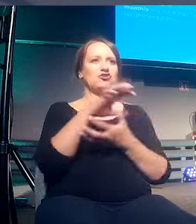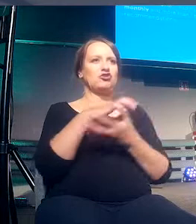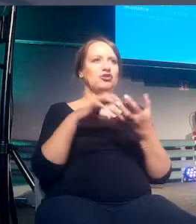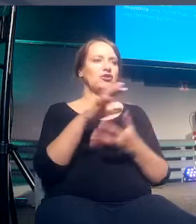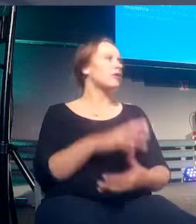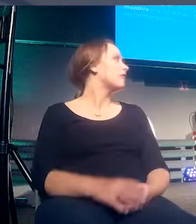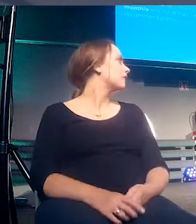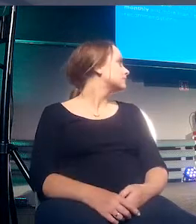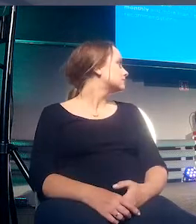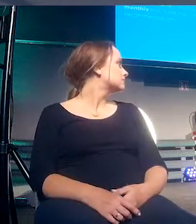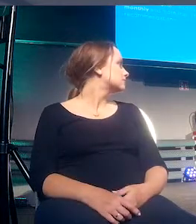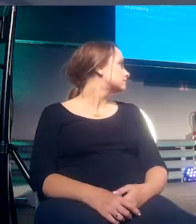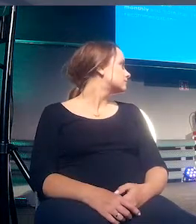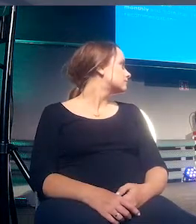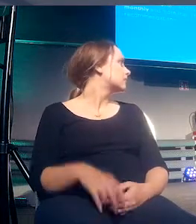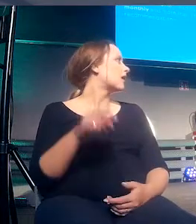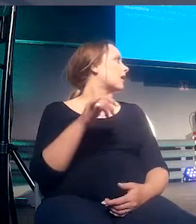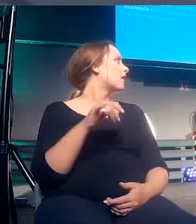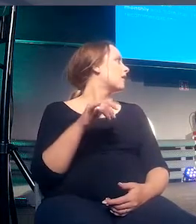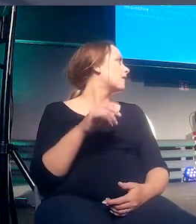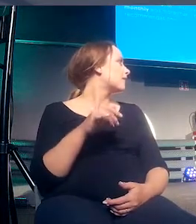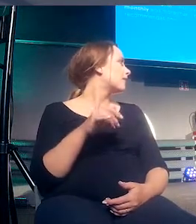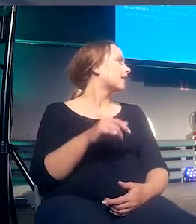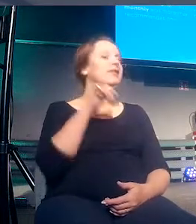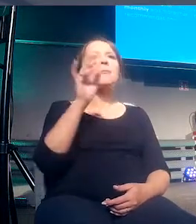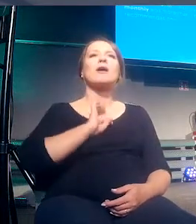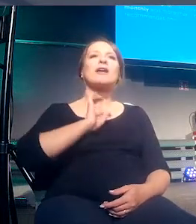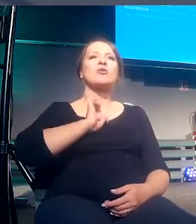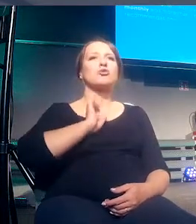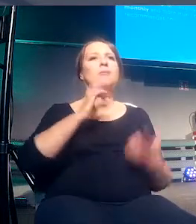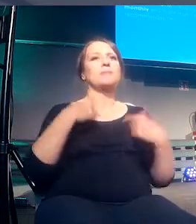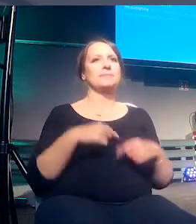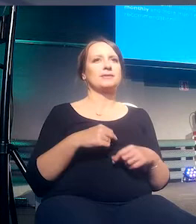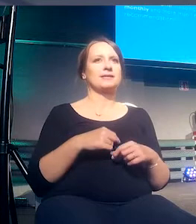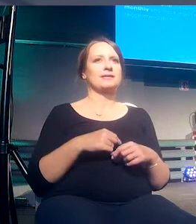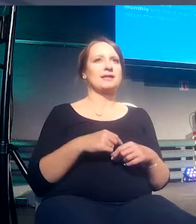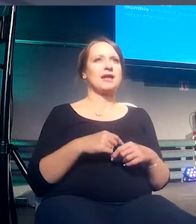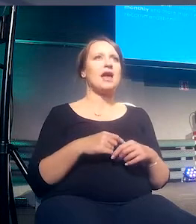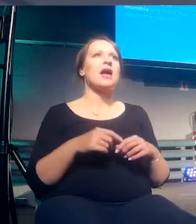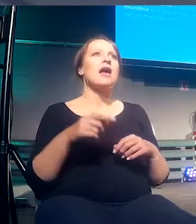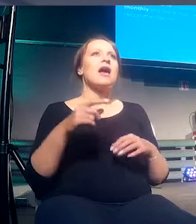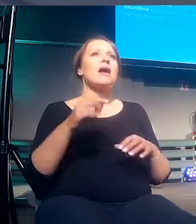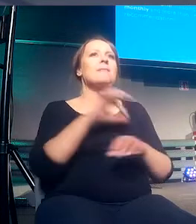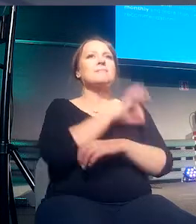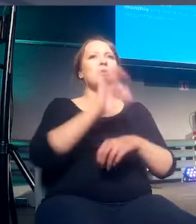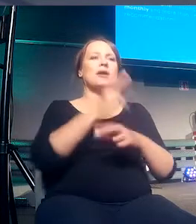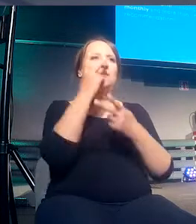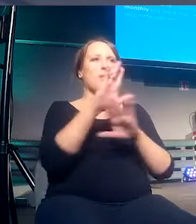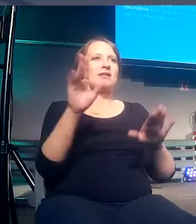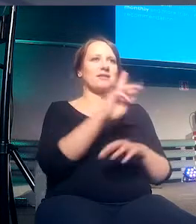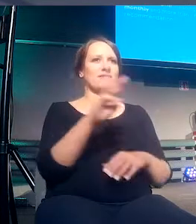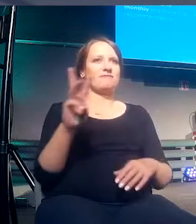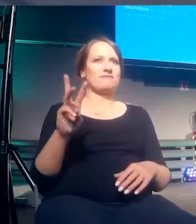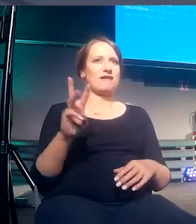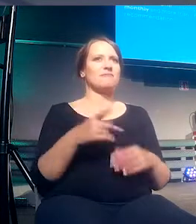Nie mogę Wam pokazać moich osobistych projektów ze względu na to, jak działa branża informatyczna. Czyli przy wszystkich